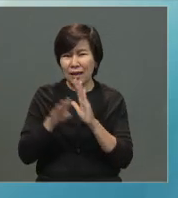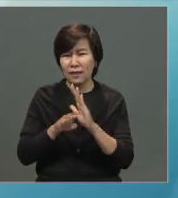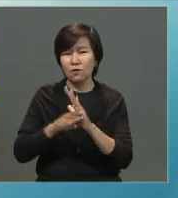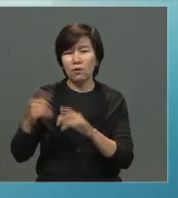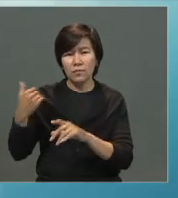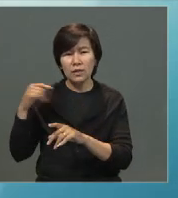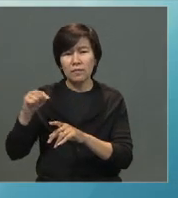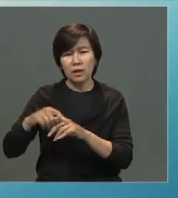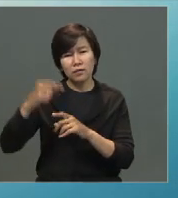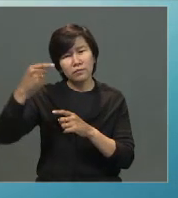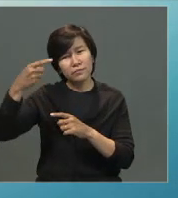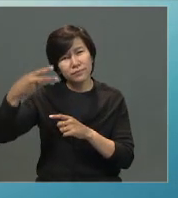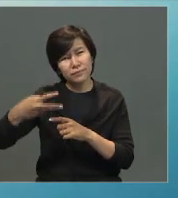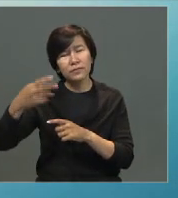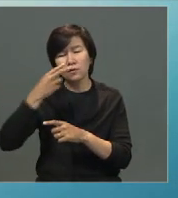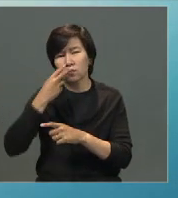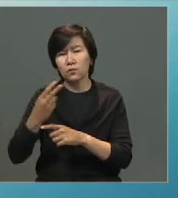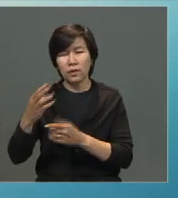ซึ่งต้องคุยกันเยอะต้องคุยกันมากพบกลุ่มประเทศเปลี่ยนไปเรื่อยๆตอนแรกแล้วก็บอกว่าจีนน่าจะเป็นประเทศแรกๆตอนนี้ก็มีติดเชื้อที่ปักกิ่งและออสเตรเลียกับนิวซีแลนด์ก็บอกว่าจะคุยกับปรากฎก็มีติดเชื้อในประเทศครับเขาก็ยื่นออกไปอันนี้เดี๋ยวเราคงต้องค่อยๆคุยกันไปแต่จะทำอะไรบ้างมีขั้นตอนคร่าวๆซักประมาณ2-3